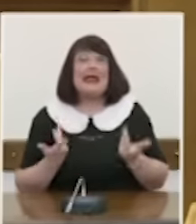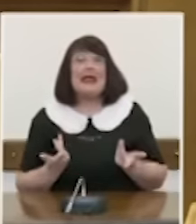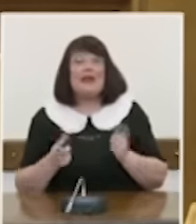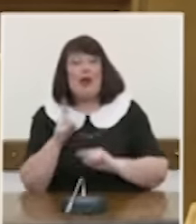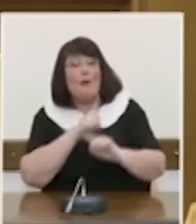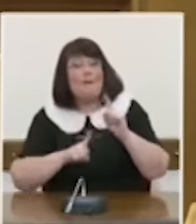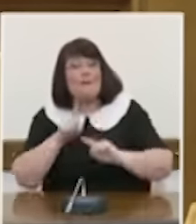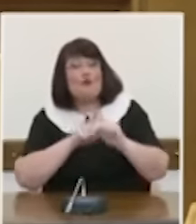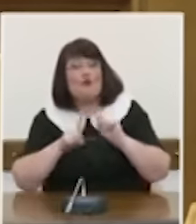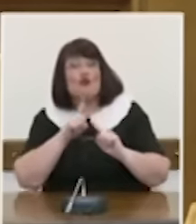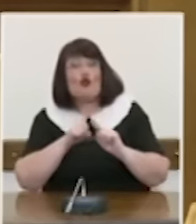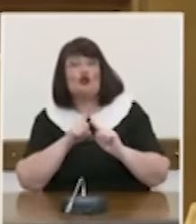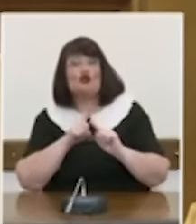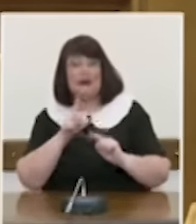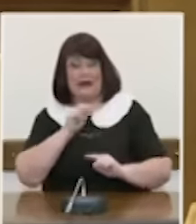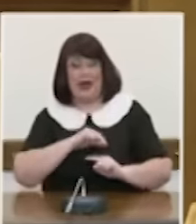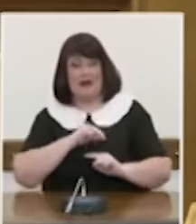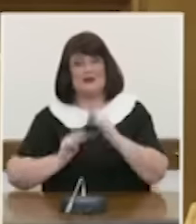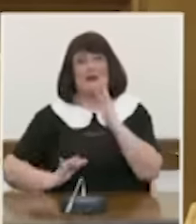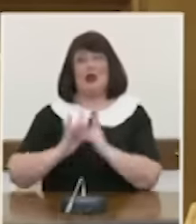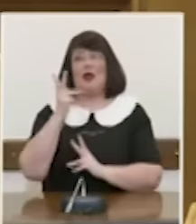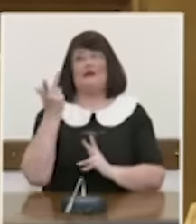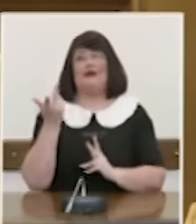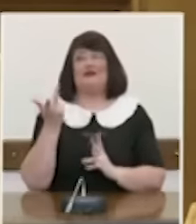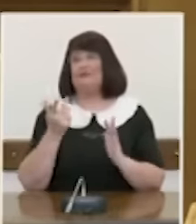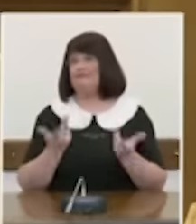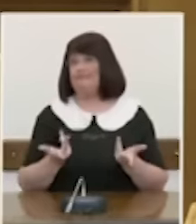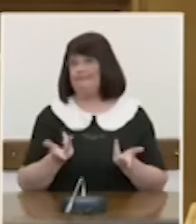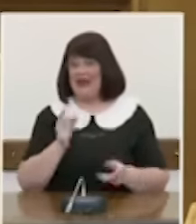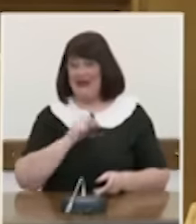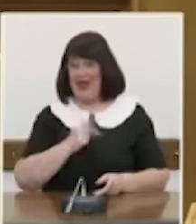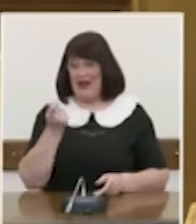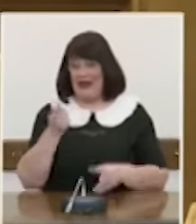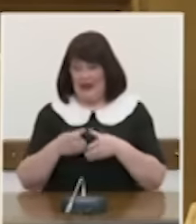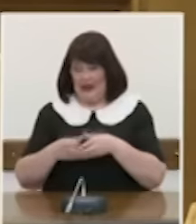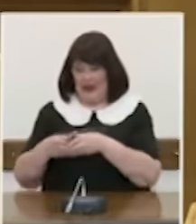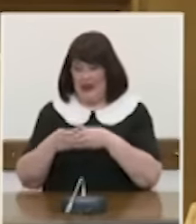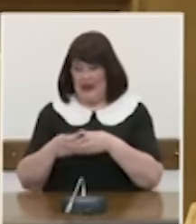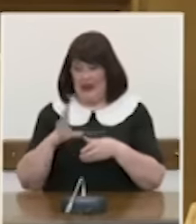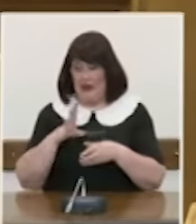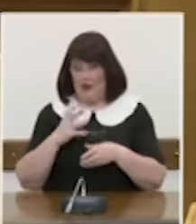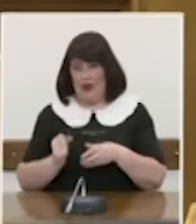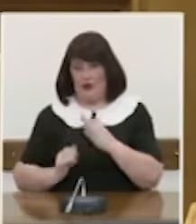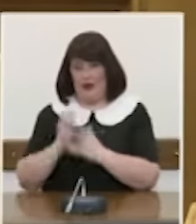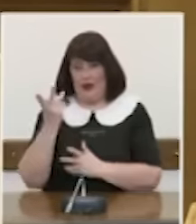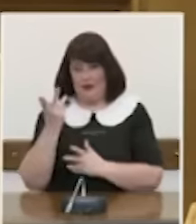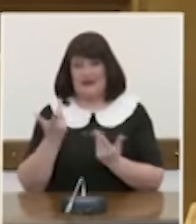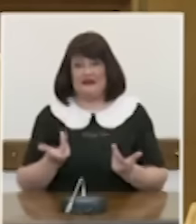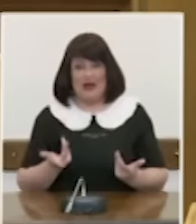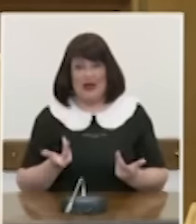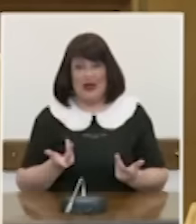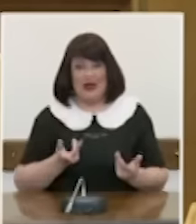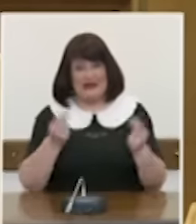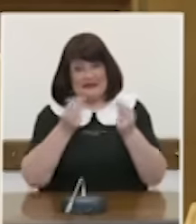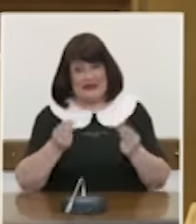η ανάπτυξη. Γιατί ανάπτυξη για τα κέρδη των λίγων σίγουρα έχουμε. Θα σας δώσουμε και στοιχεία παρακάτω για να